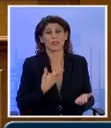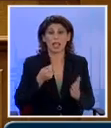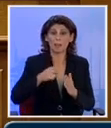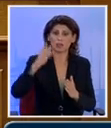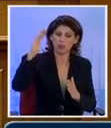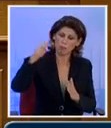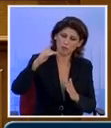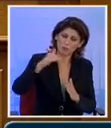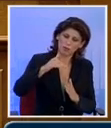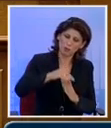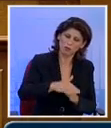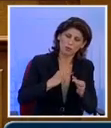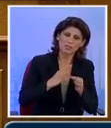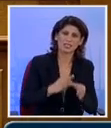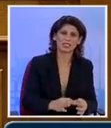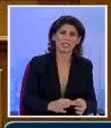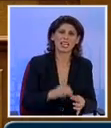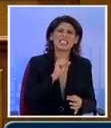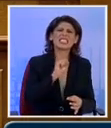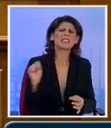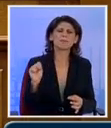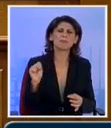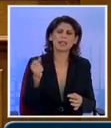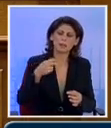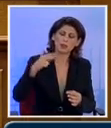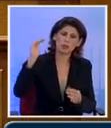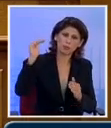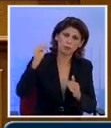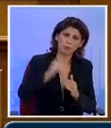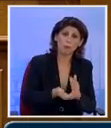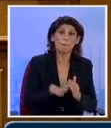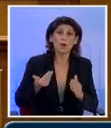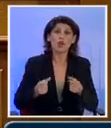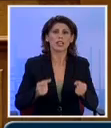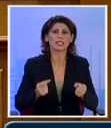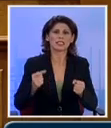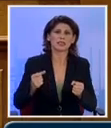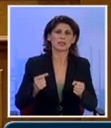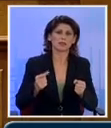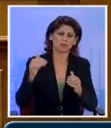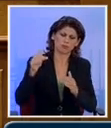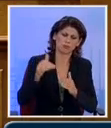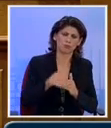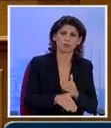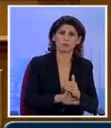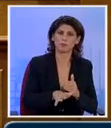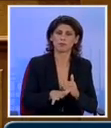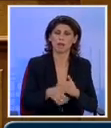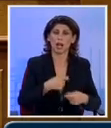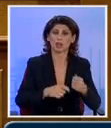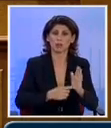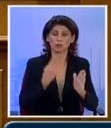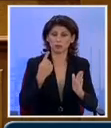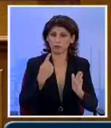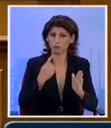επιτόκια πέφτουν συνεχώς. Τα σπρέτζ έχουν ήδη υποχωρήσει σε επίπεδα προ-κρίσεως. Κατά πάσα πιθανότητα θα βγούμε στις αγορές για πρώτη